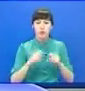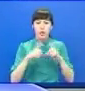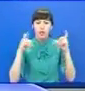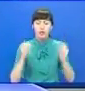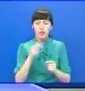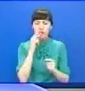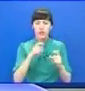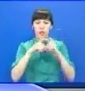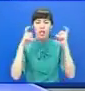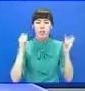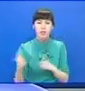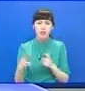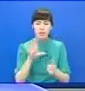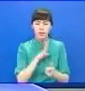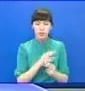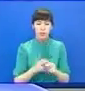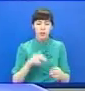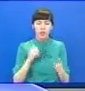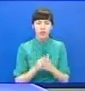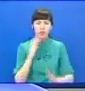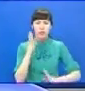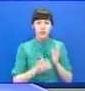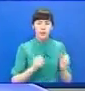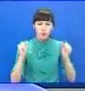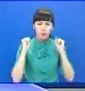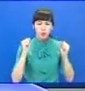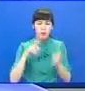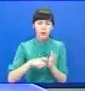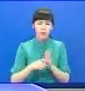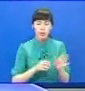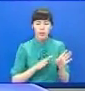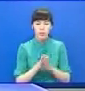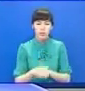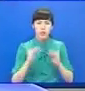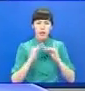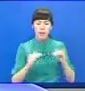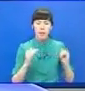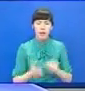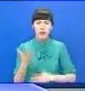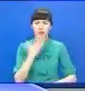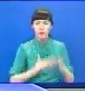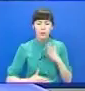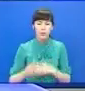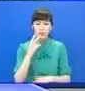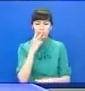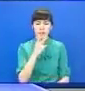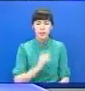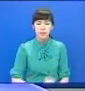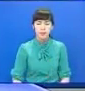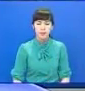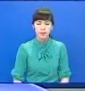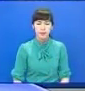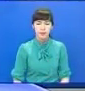асхана ғимараттары салынды. Бұған дейін дене шынықтыру пәнін сынып бөлмелерінде өткізіп келген оқушылардың қуанышына тілшіміз Перизат